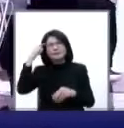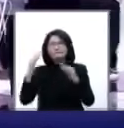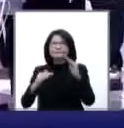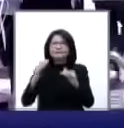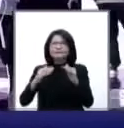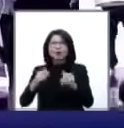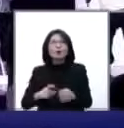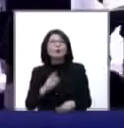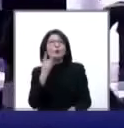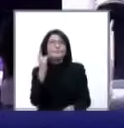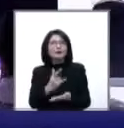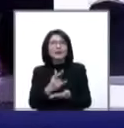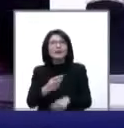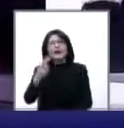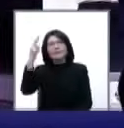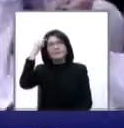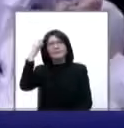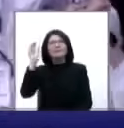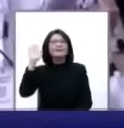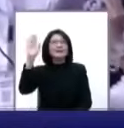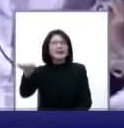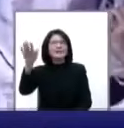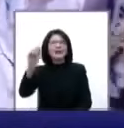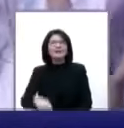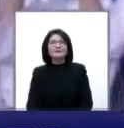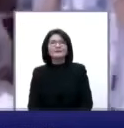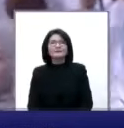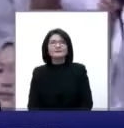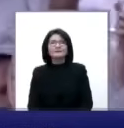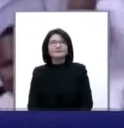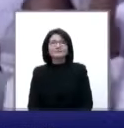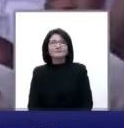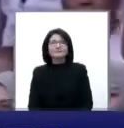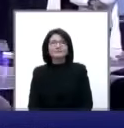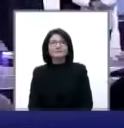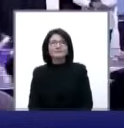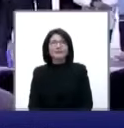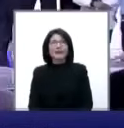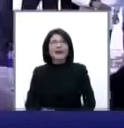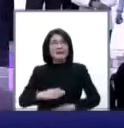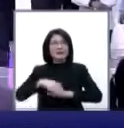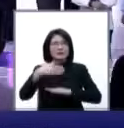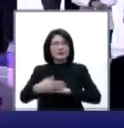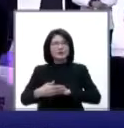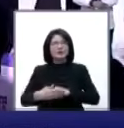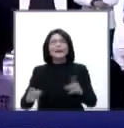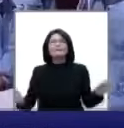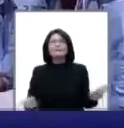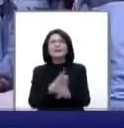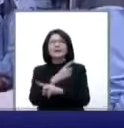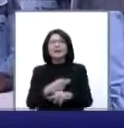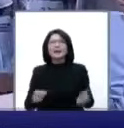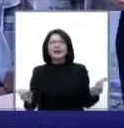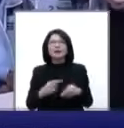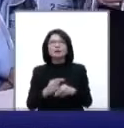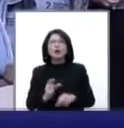menampilkan ekspresi seutuh-utuhnya begitu ya Jadi mereka harus menahan ekspresinya ee terutama kalau di